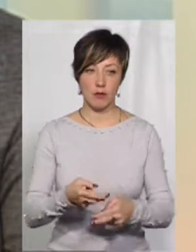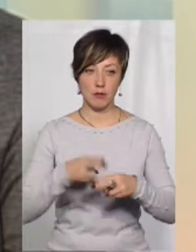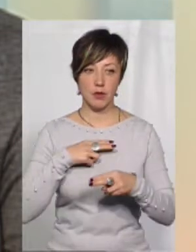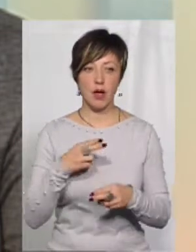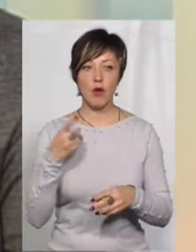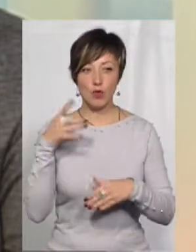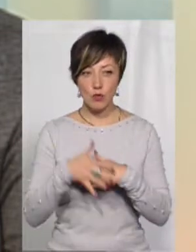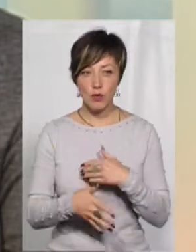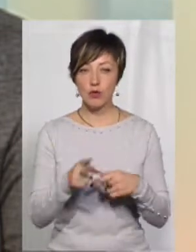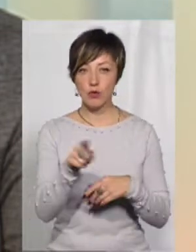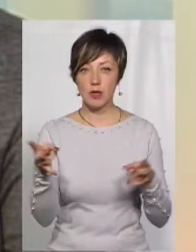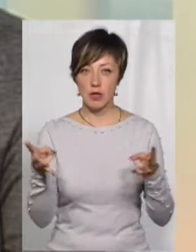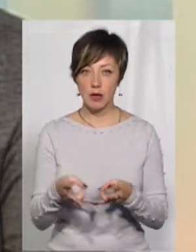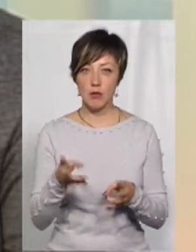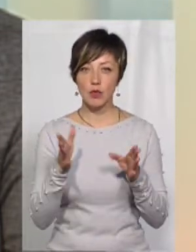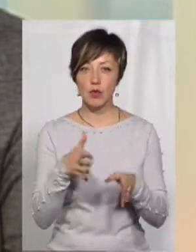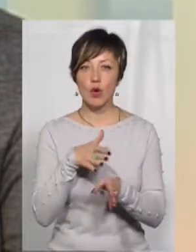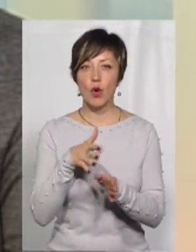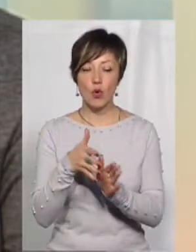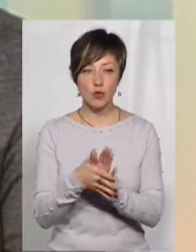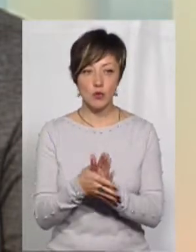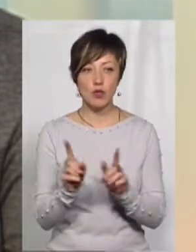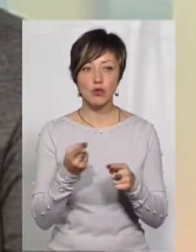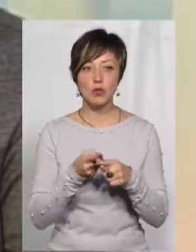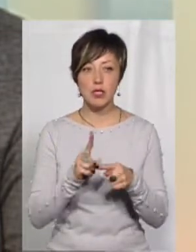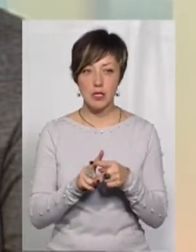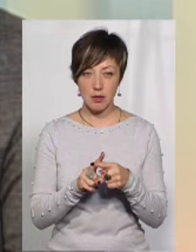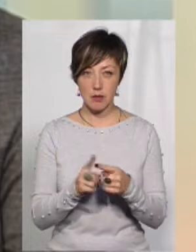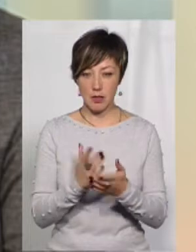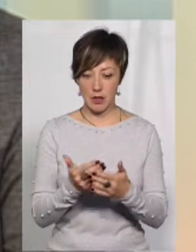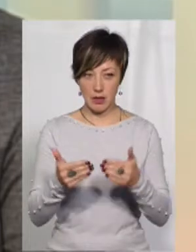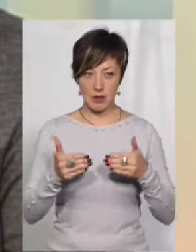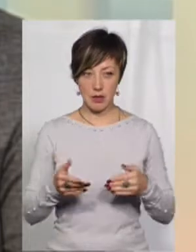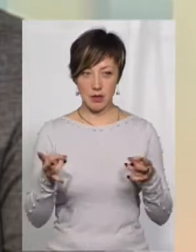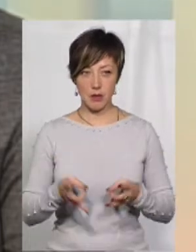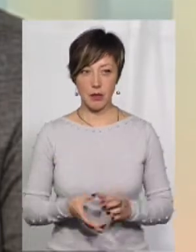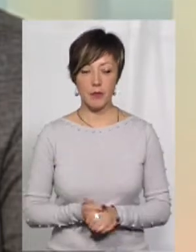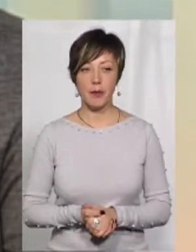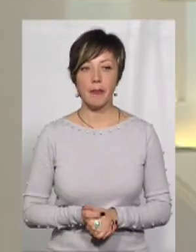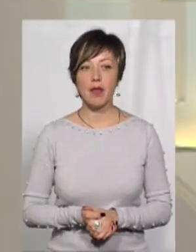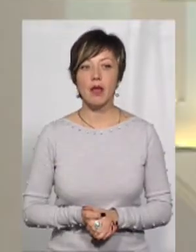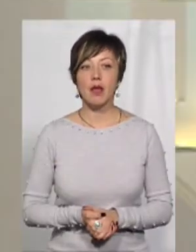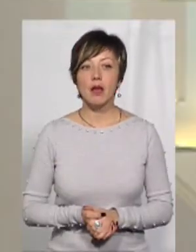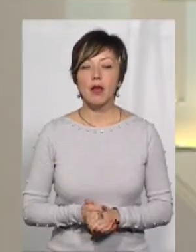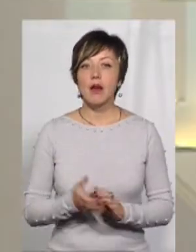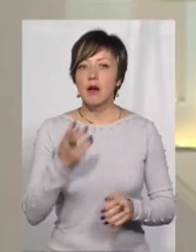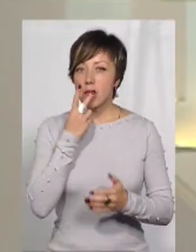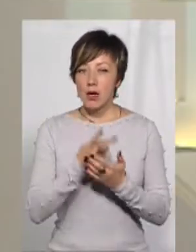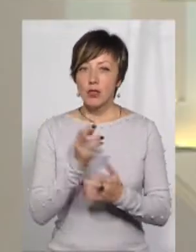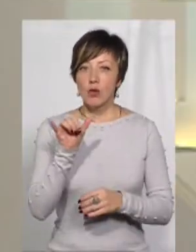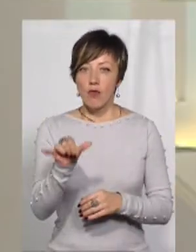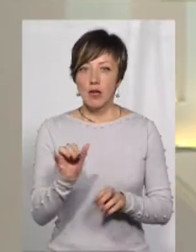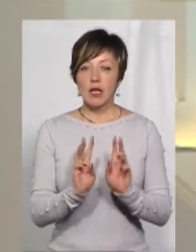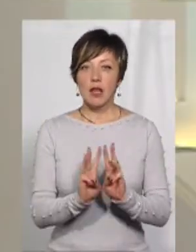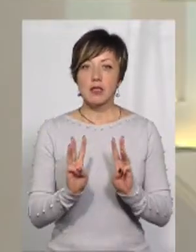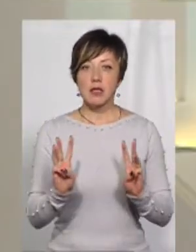А коли вони будуть розуміти, що їм щось треба, вони будуть вже розуміти, що за цим стоїть, за оцим треба. Пане Сергію, бачила у вас